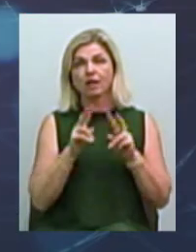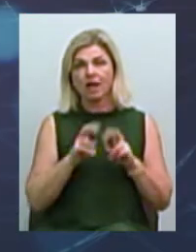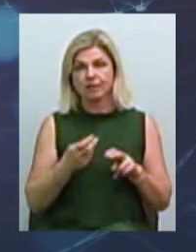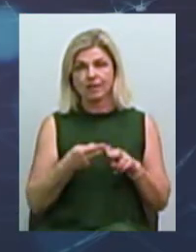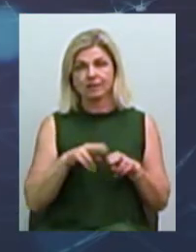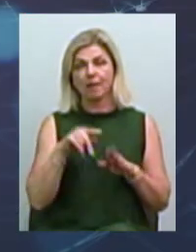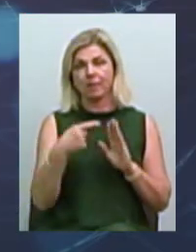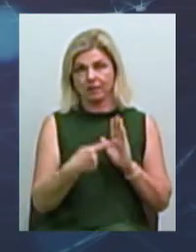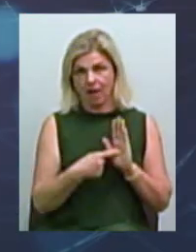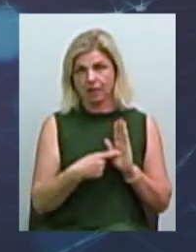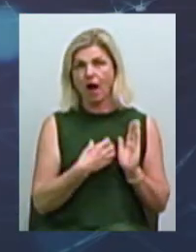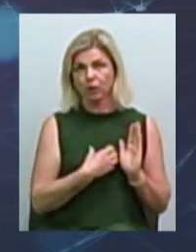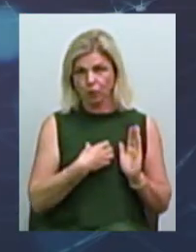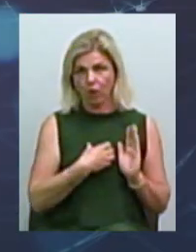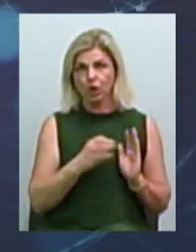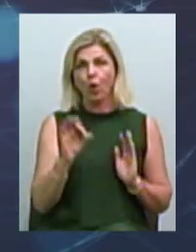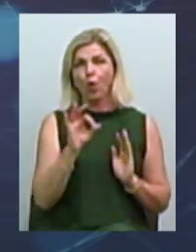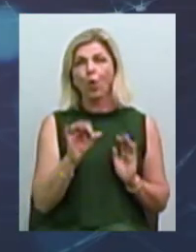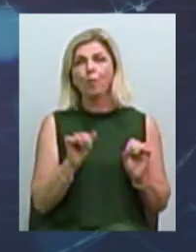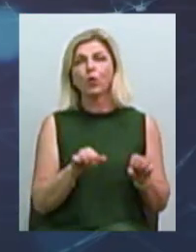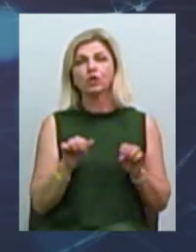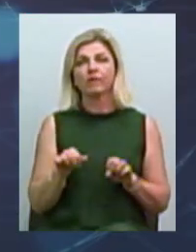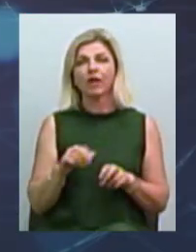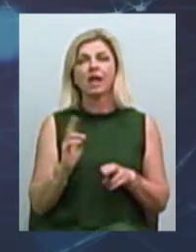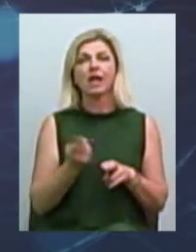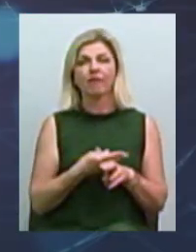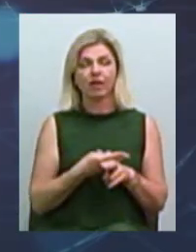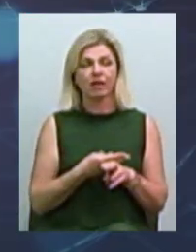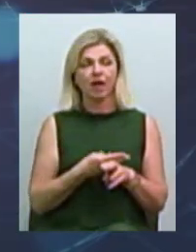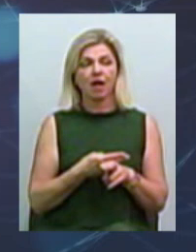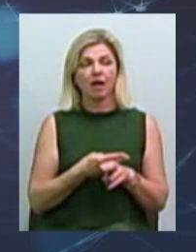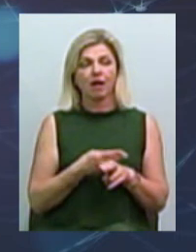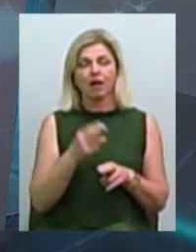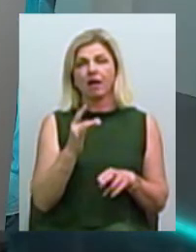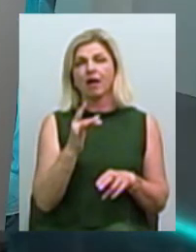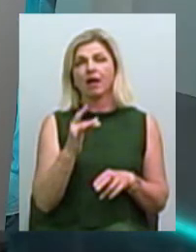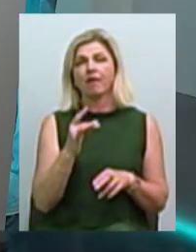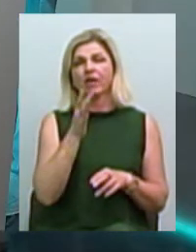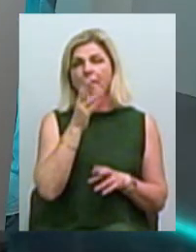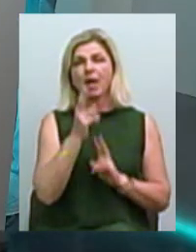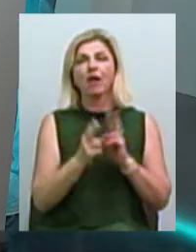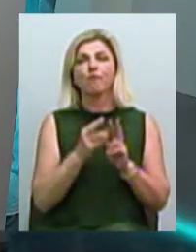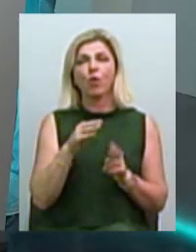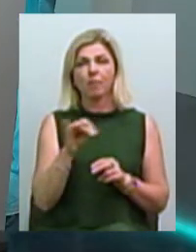дійсно. Щодо можливої ліквідації райавтодорів в процесі реформування